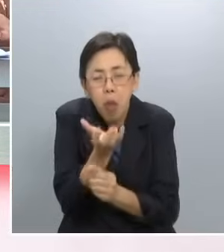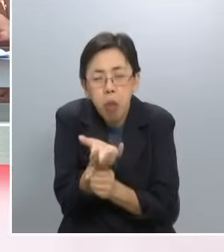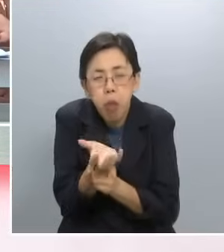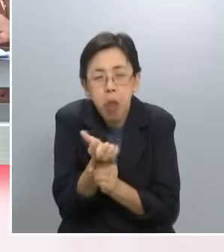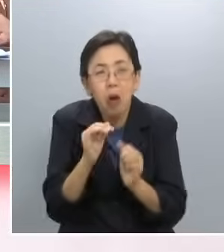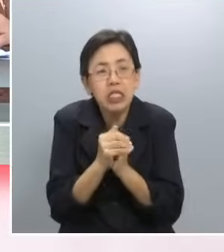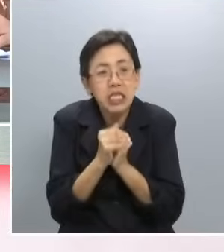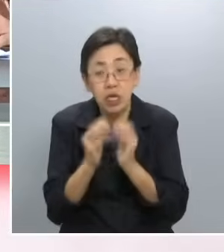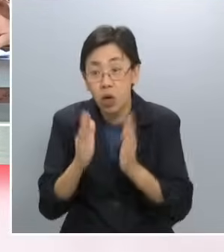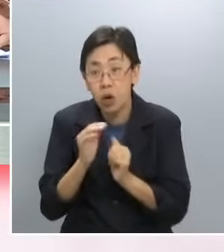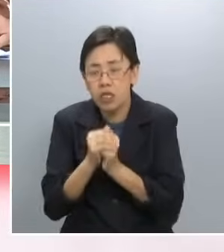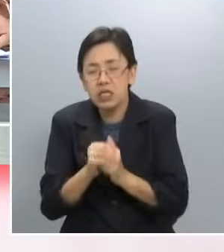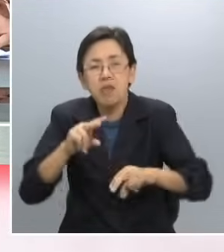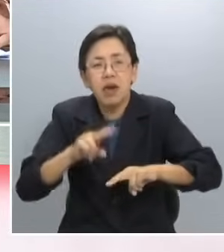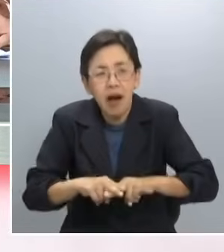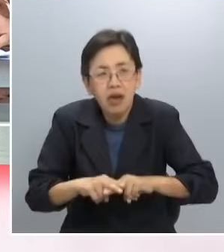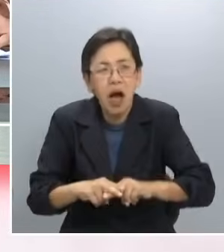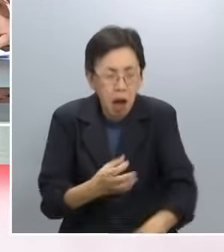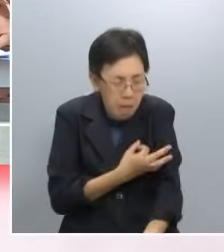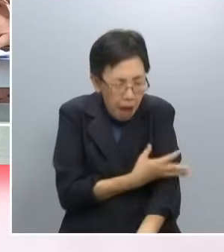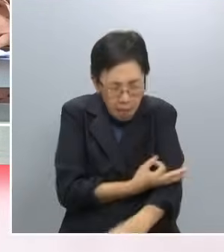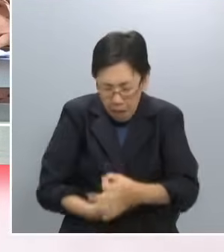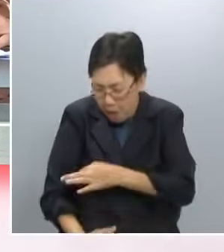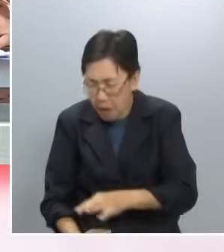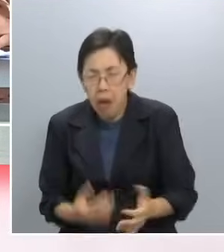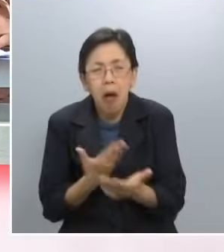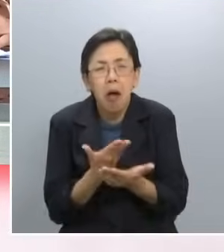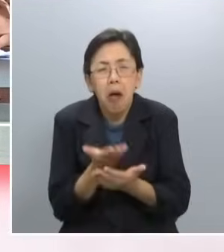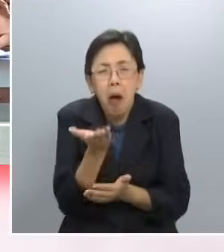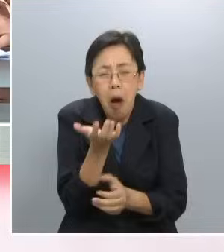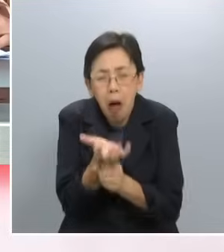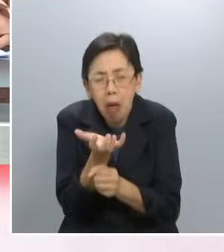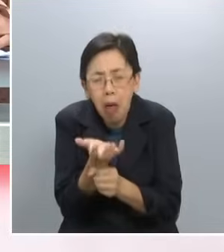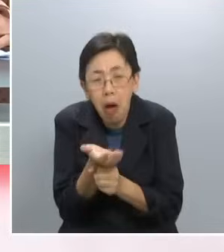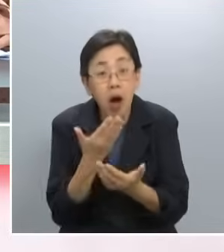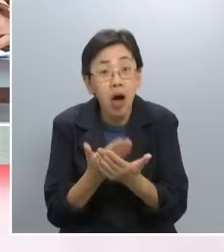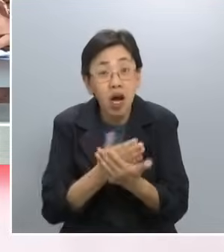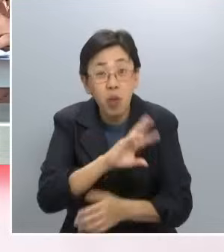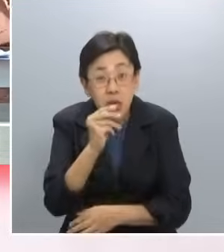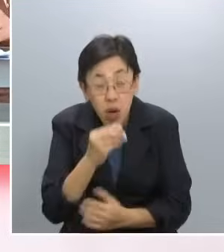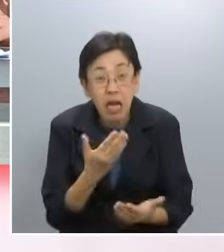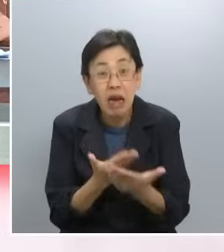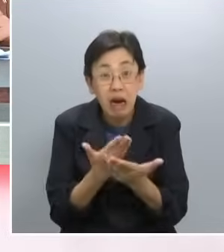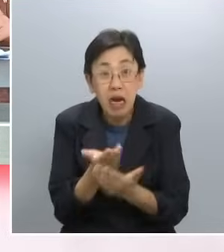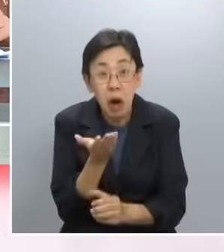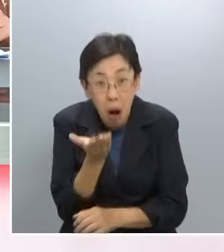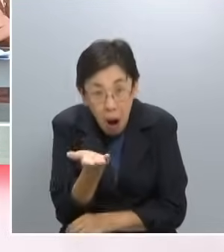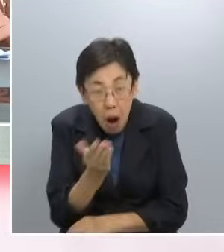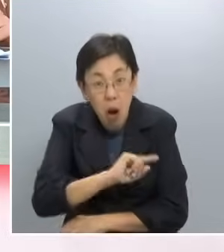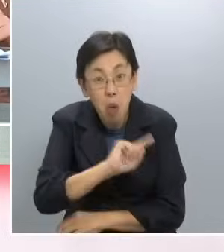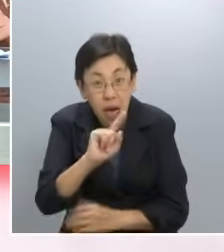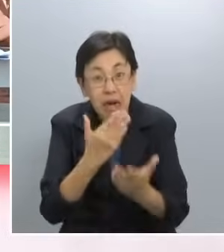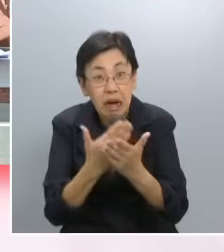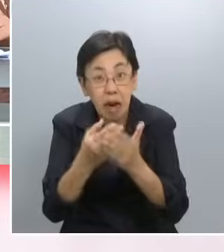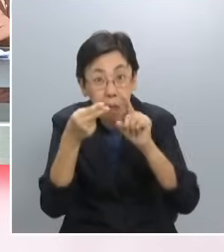เอาคนจีนมานั่งแล้วมีบาทแผลตามตัวขอเงินได้เงินวันละ 10,000บาทโอโหรายได้ดี